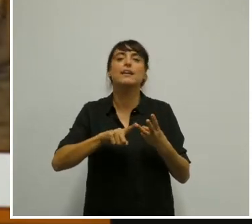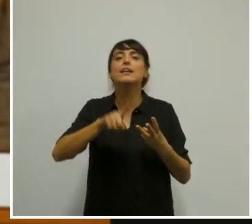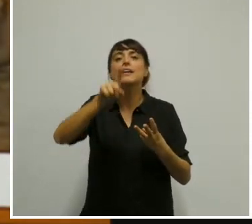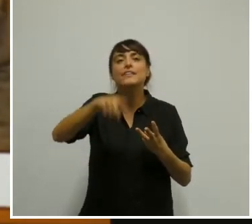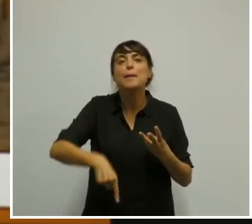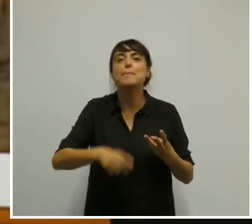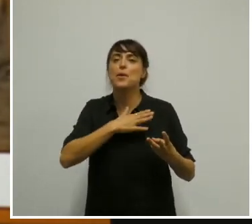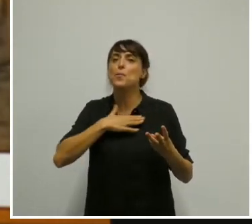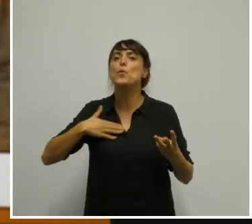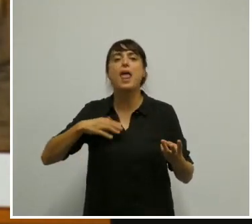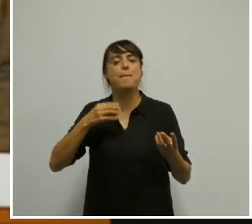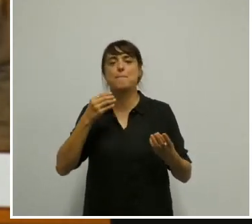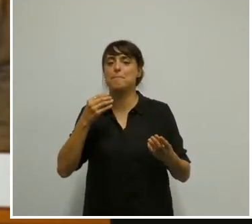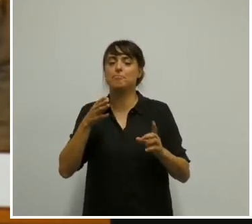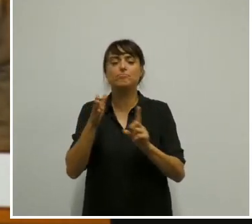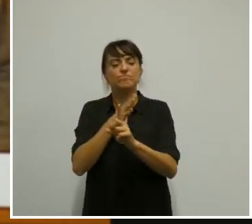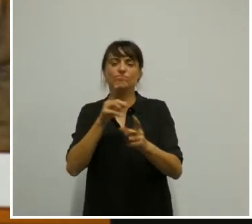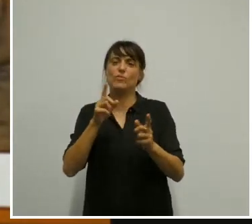nostre municipi.